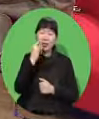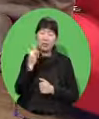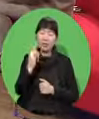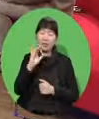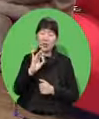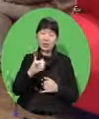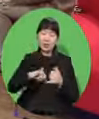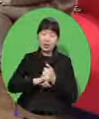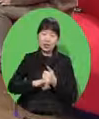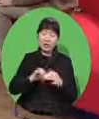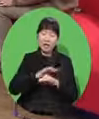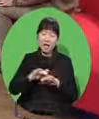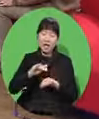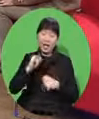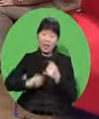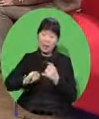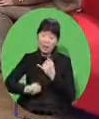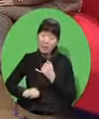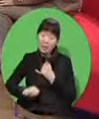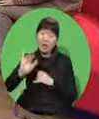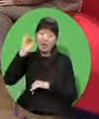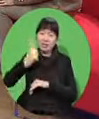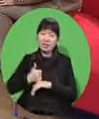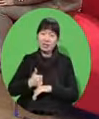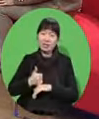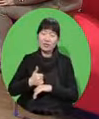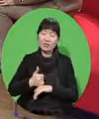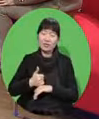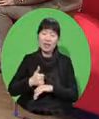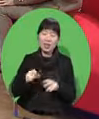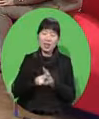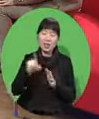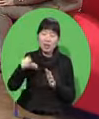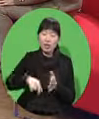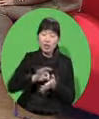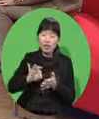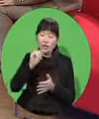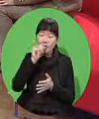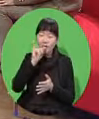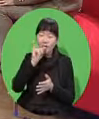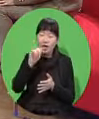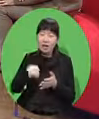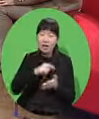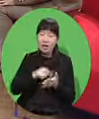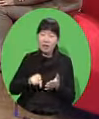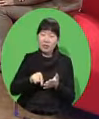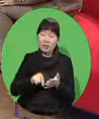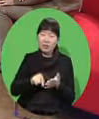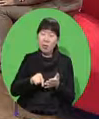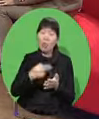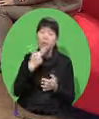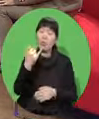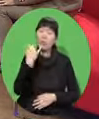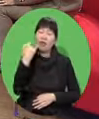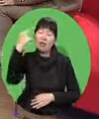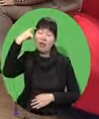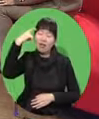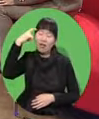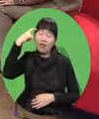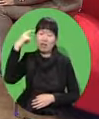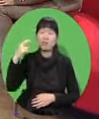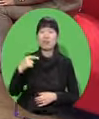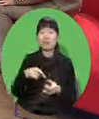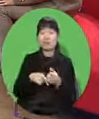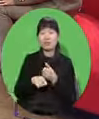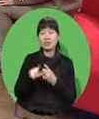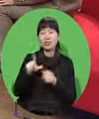관련된 약속을 잘 지켜 주시지 않으면 네. 나중에 뭐 그 신용카드를 사용하고 제때 갚지 않아도 돼라는 생각을 하게 되는 그렇네요. 이유도